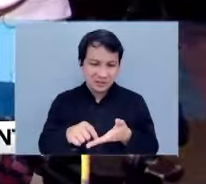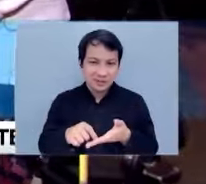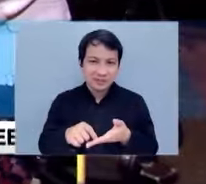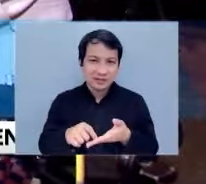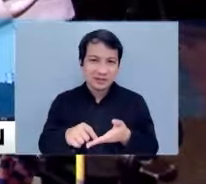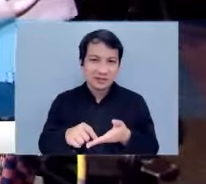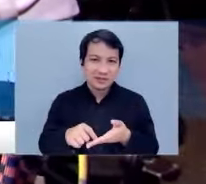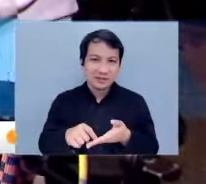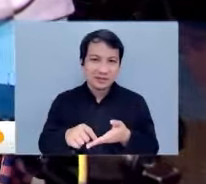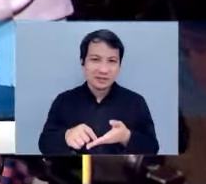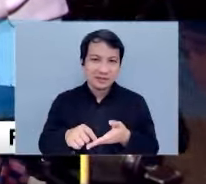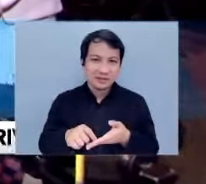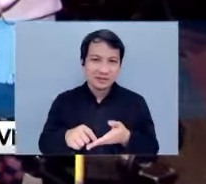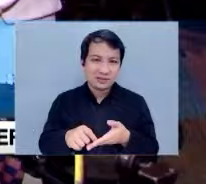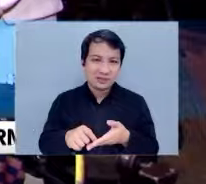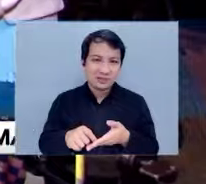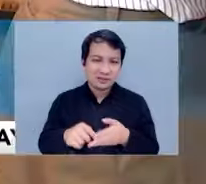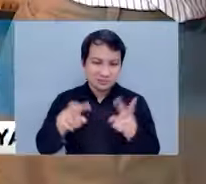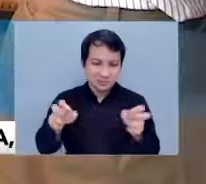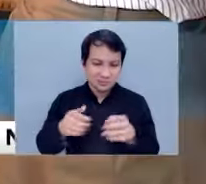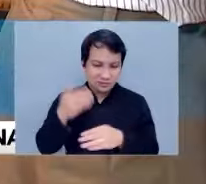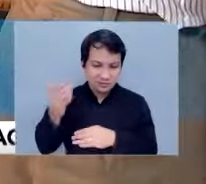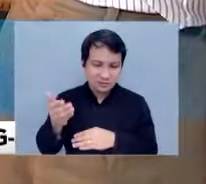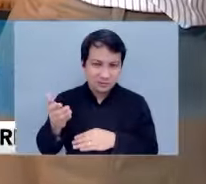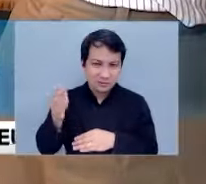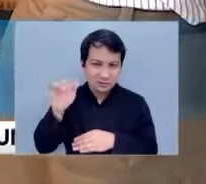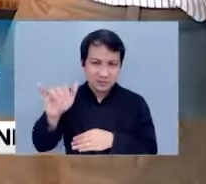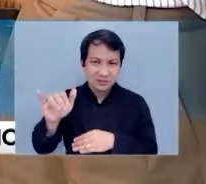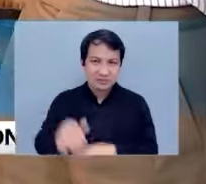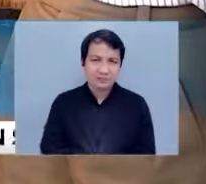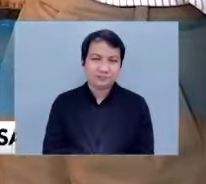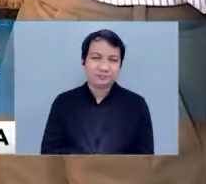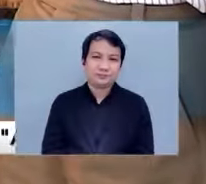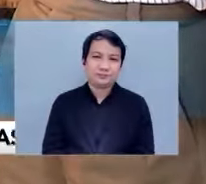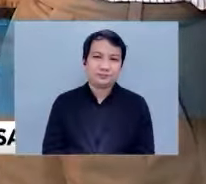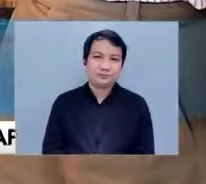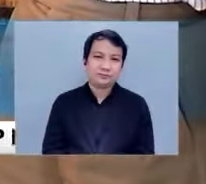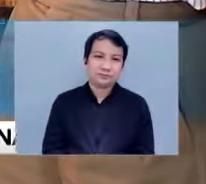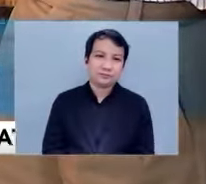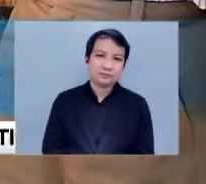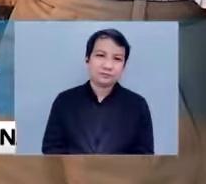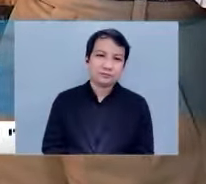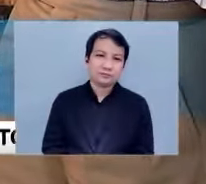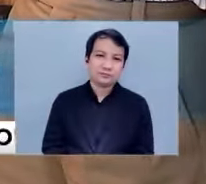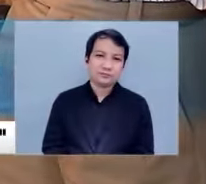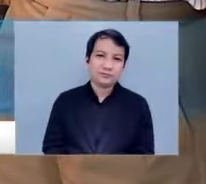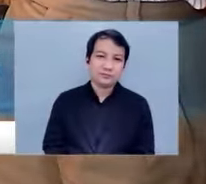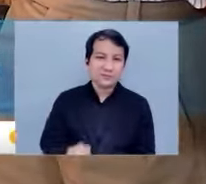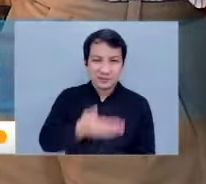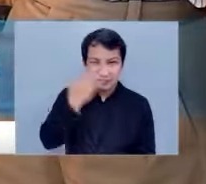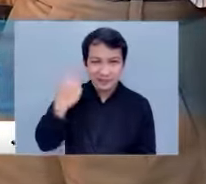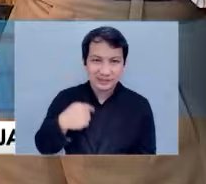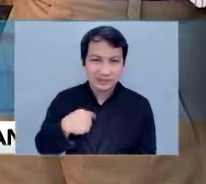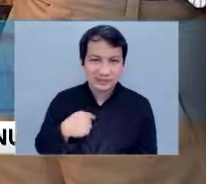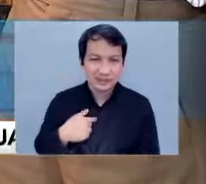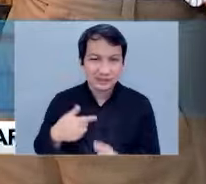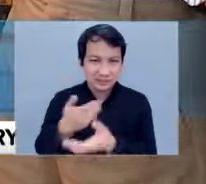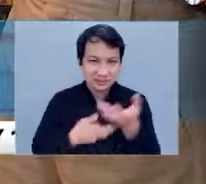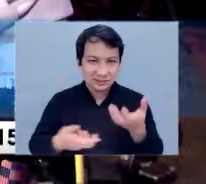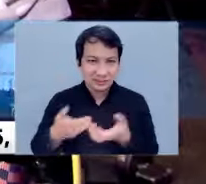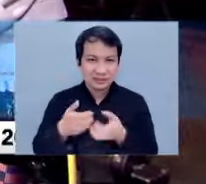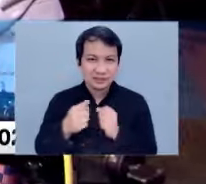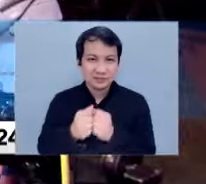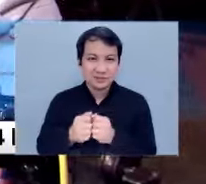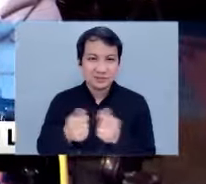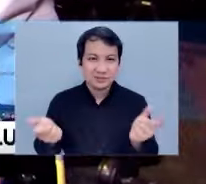nag-coin ng term na sa susunod na bang buhay. Sabi ko, talaga? Ikaw pala. Kasi nakalimutan ka. Ganun yung collab nyo. Kuminsan nagkakapalitan na